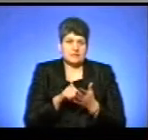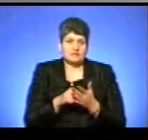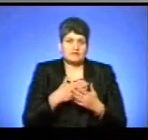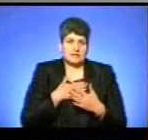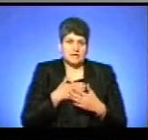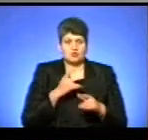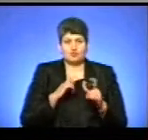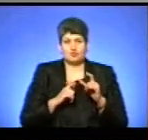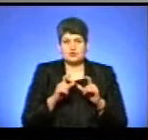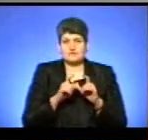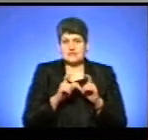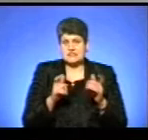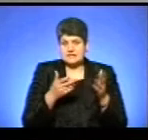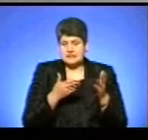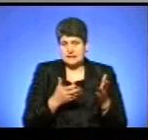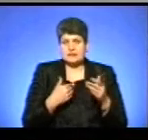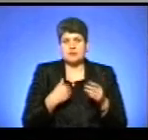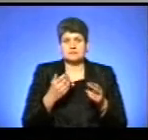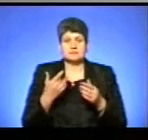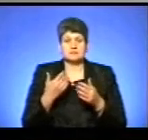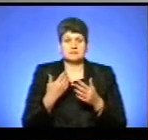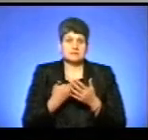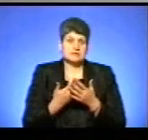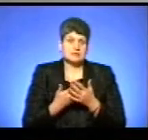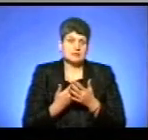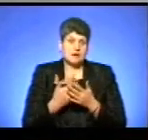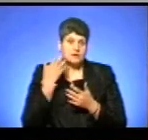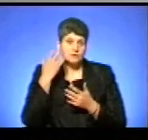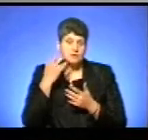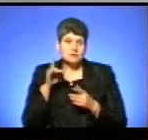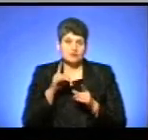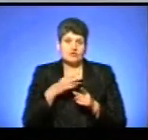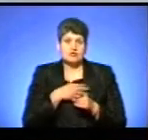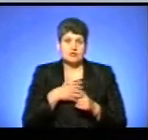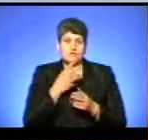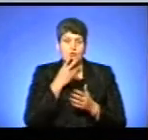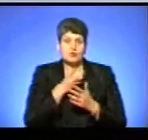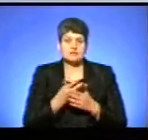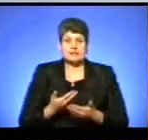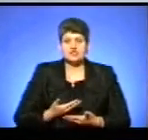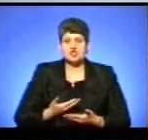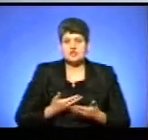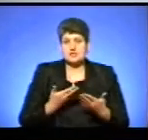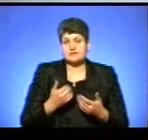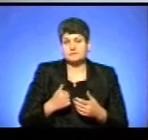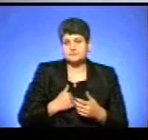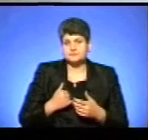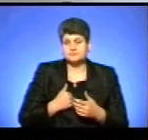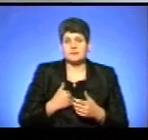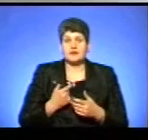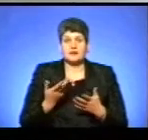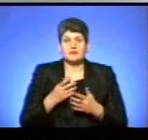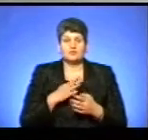нашому університеті. І нам здалося, що дуже важливо показати життя воїнів, яке воно було